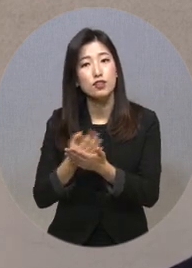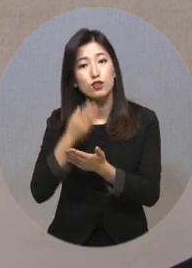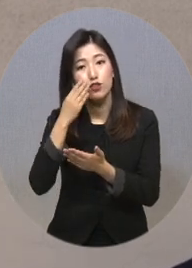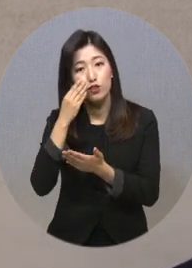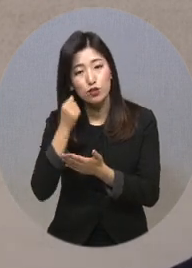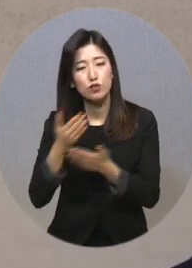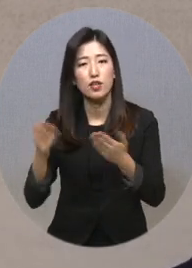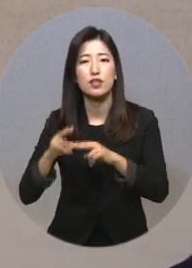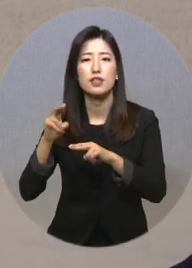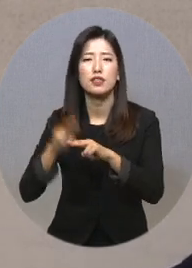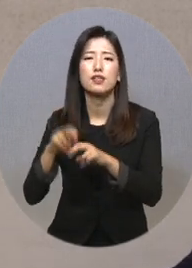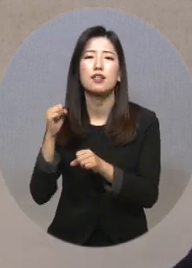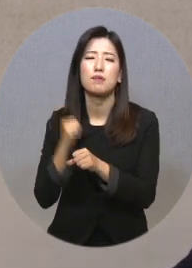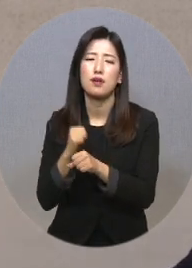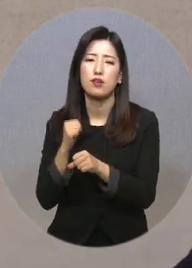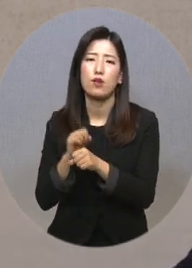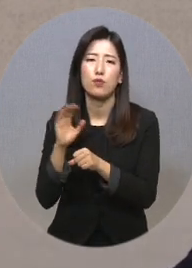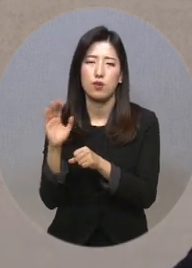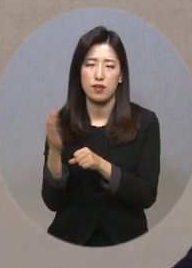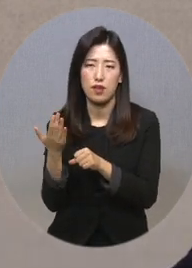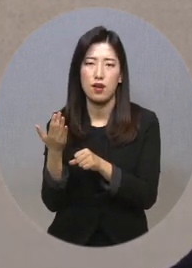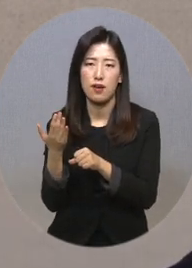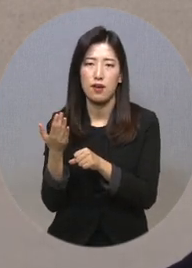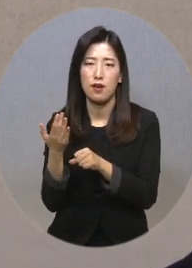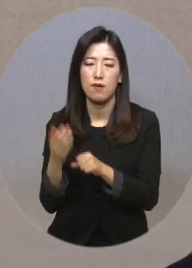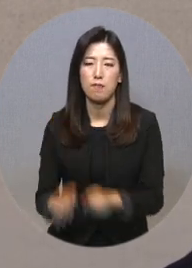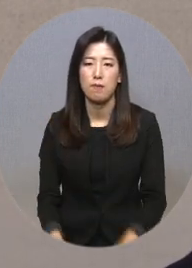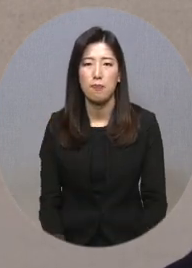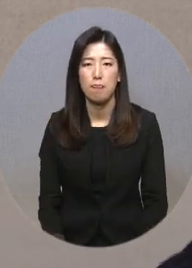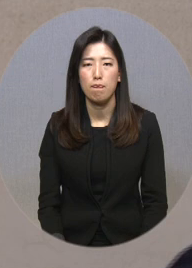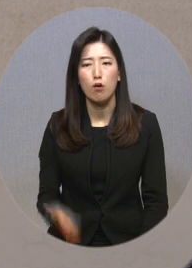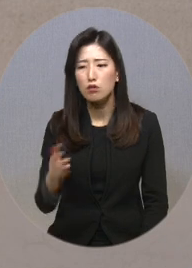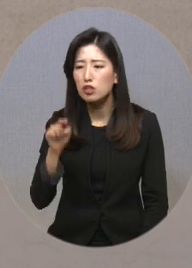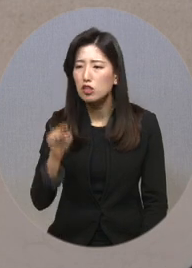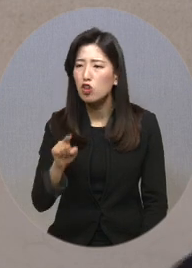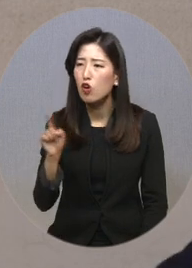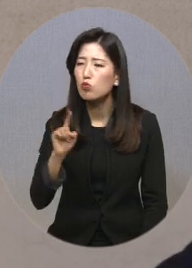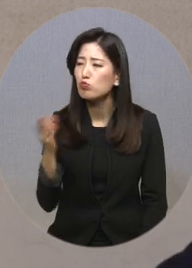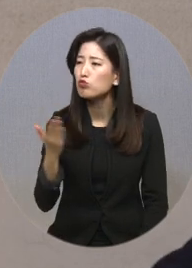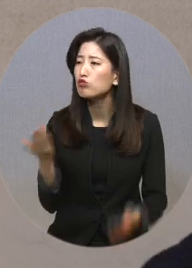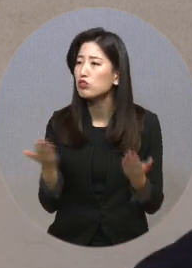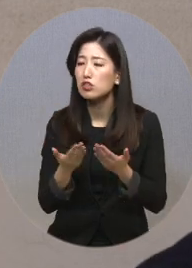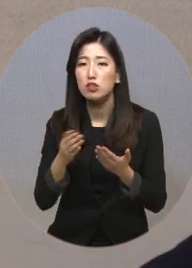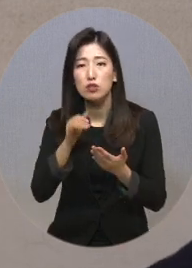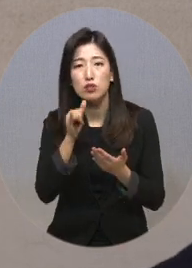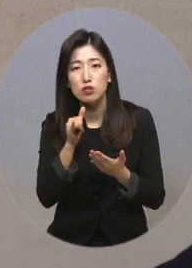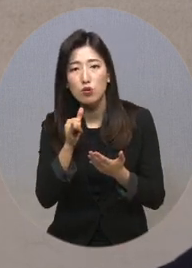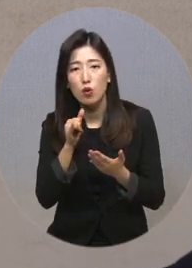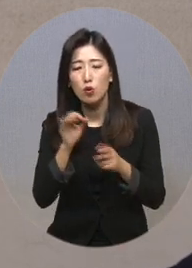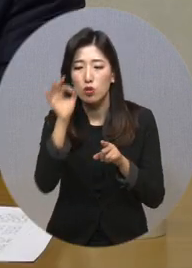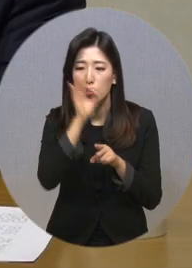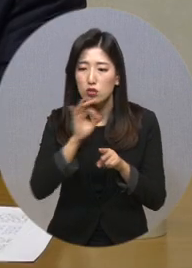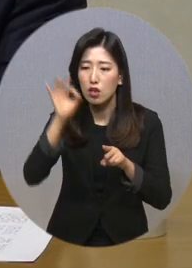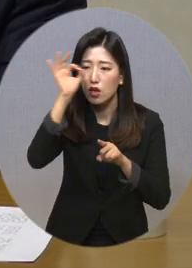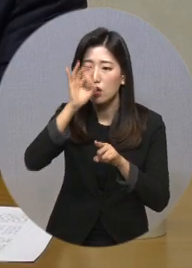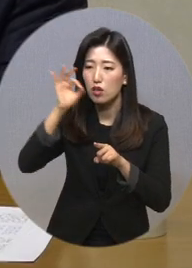된다고 생각은 하고 있습니다. 그런 것이 있나 이제 제가 둘러보니까